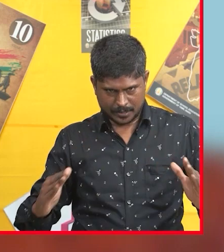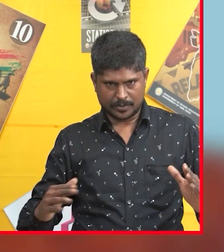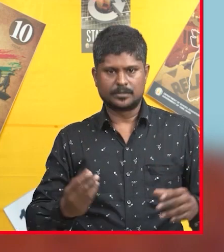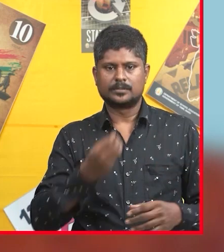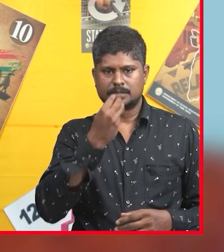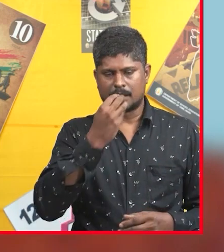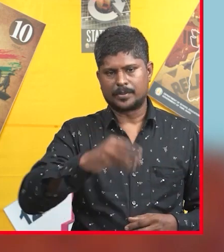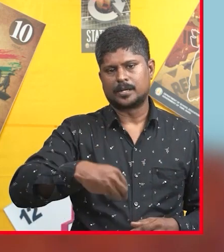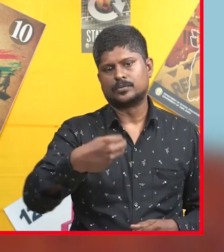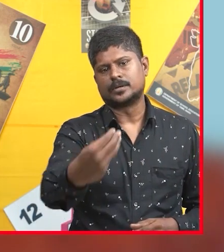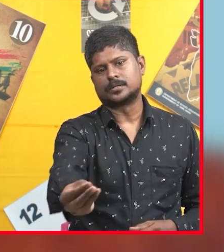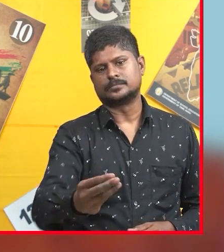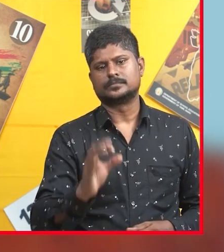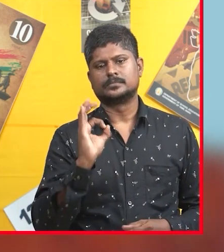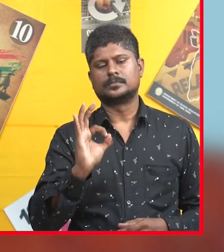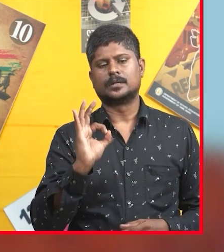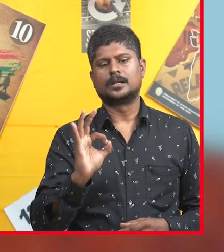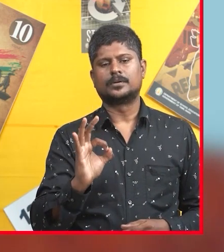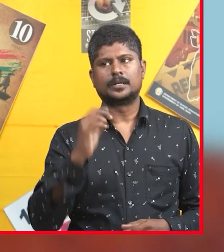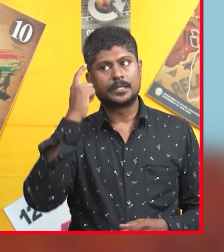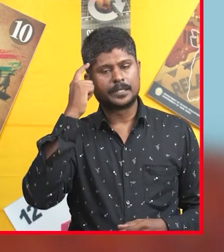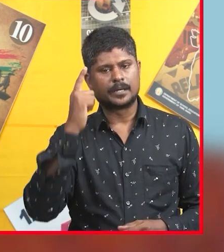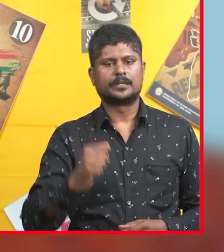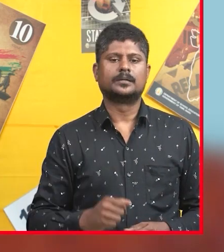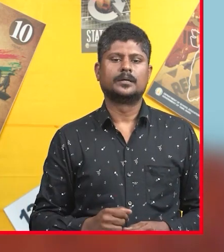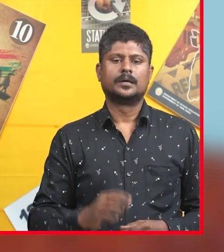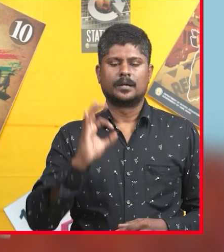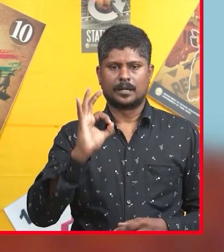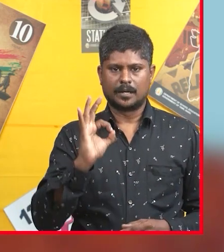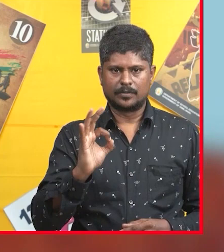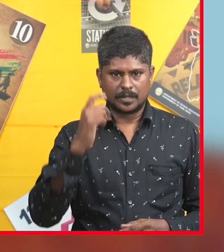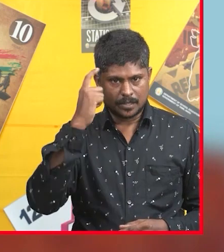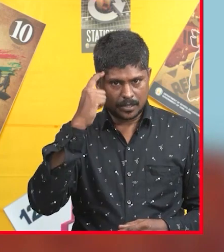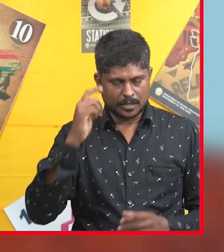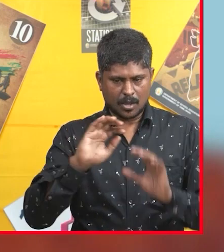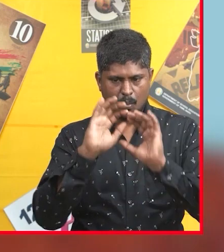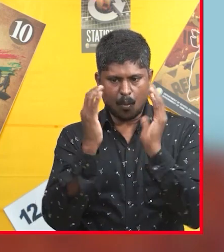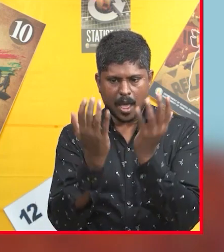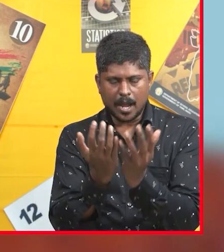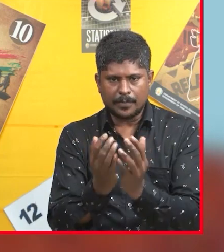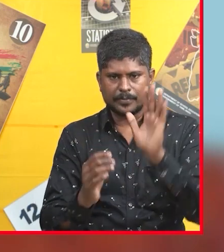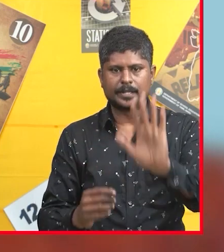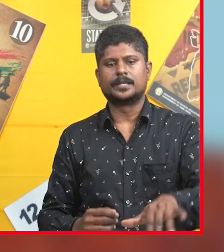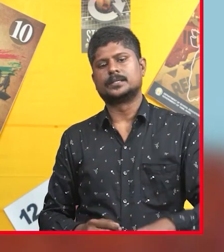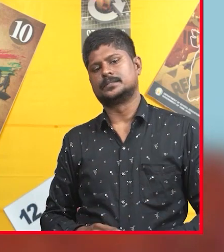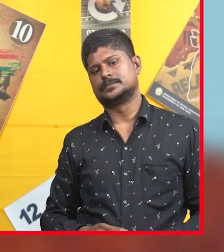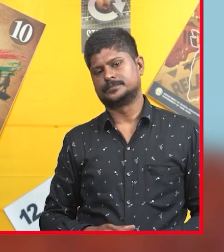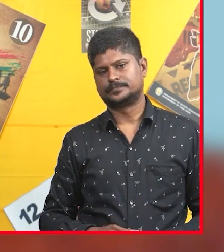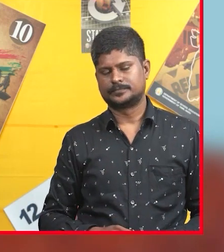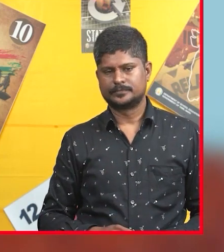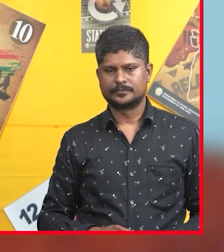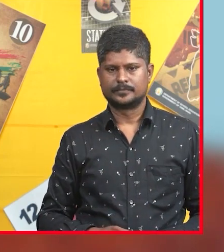விருந்தினருக்கு கொடுக்கும் நல்லோர்கள் இருக்காங்க, அந்த நல்லோர்களால் தான் இந்த உலகம் இப்ப வரைக்கும் நிலை பெற்று